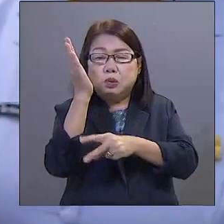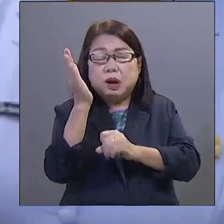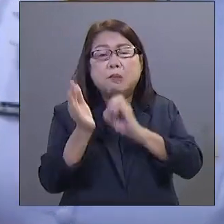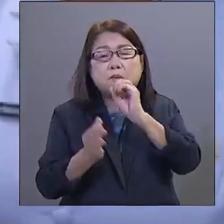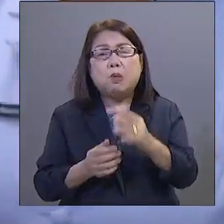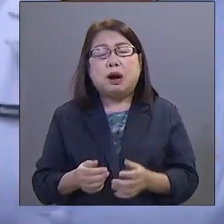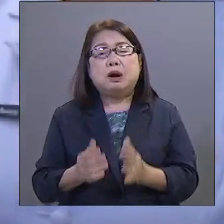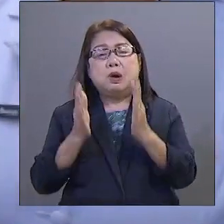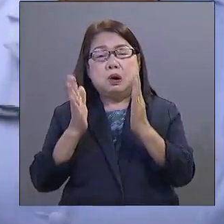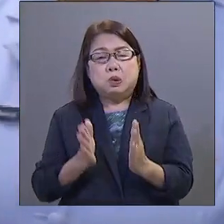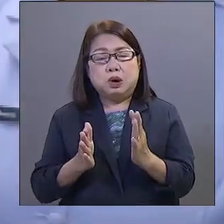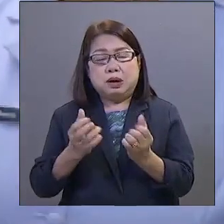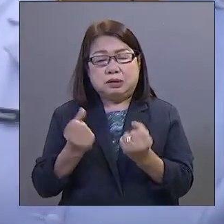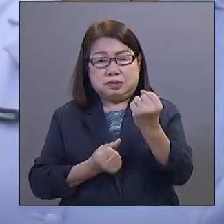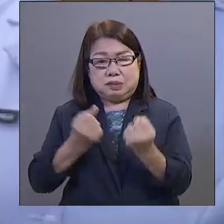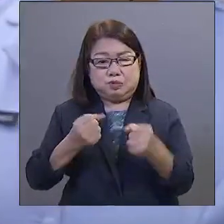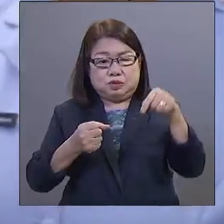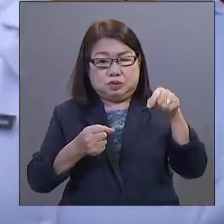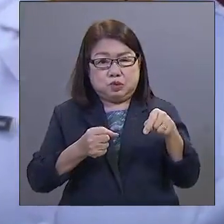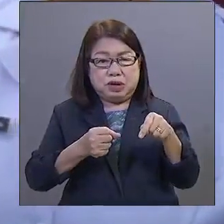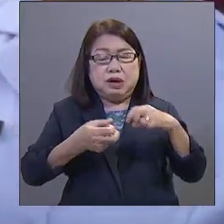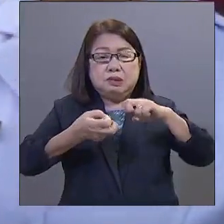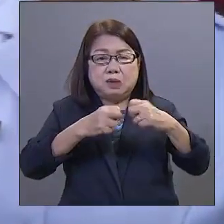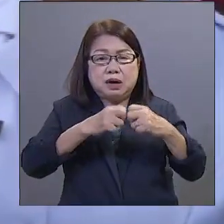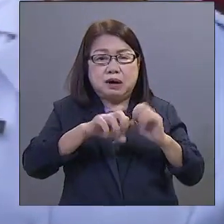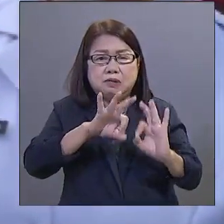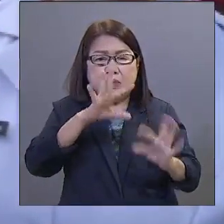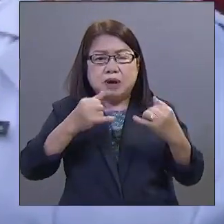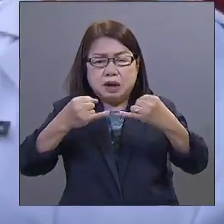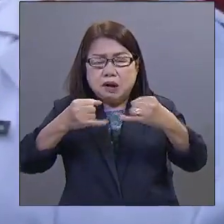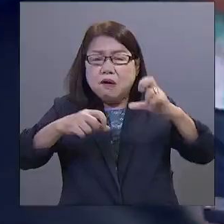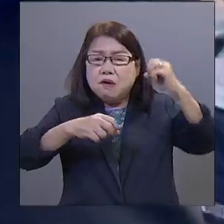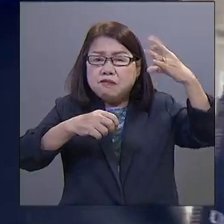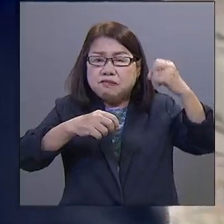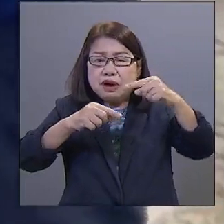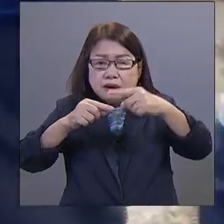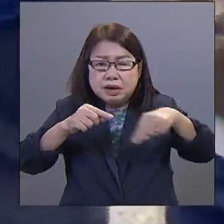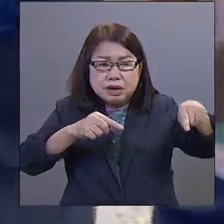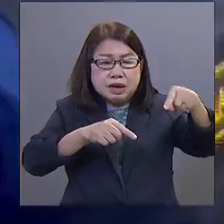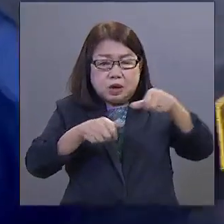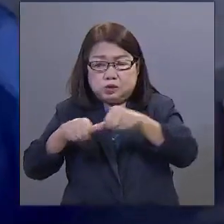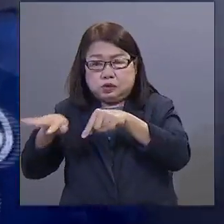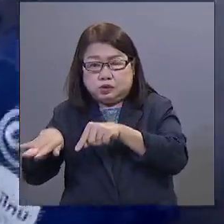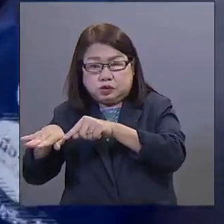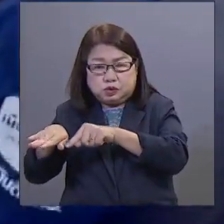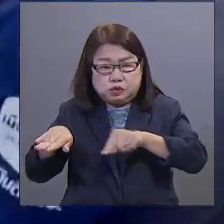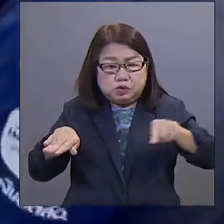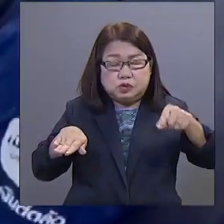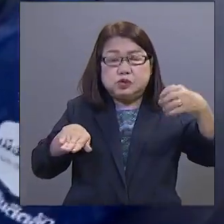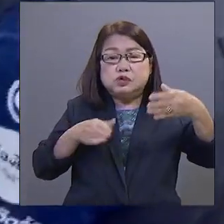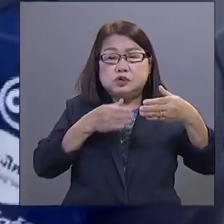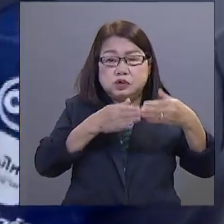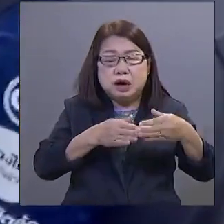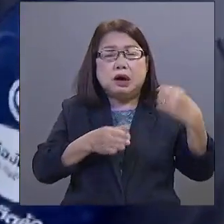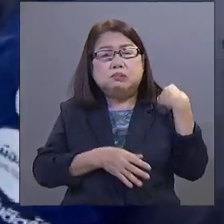ห้องกัปตันเรือหรือว่าห้องสะพานเดินเรือซึ่งมีการต่อไฟฟ้าจากบนฝั่งไปใช้ในเรือค่ะประกอบกับมีอุปกรณ์เครื่องใช้ไฟฟ้าเช่นพัด